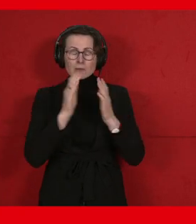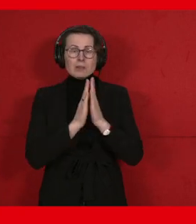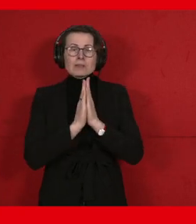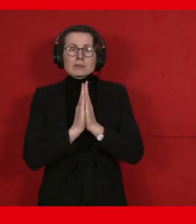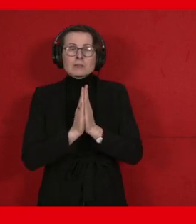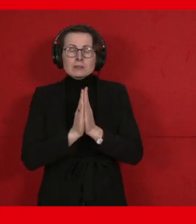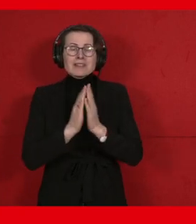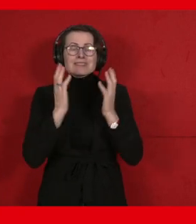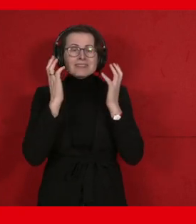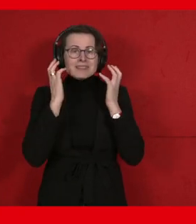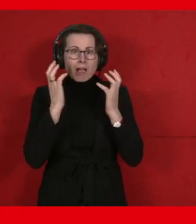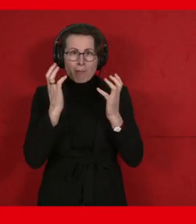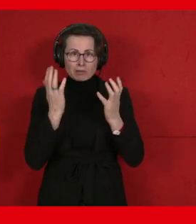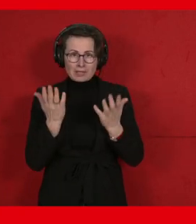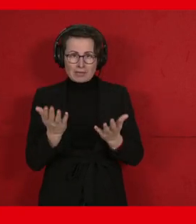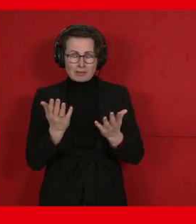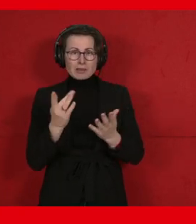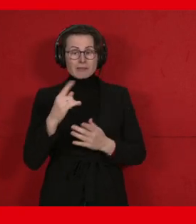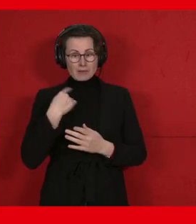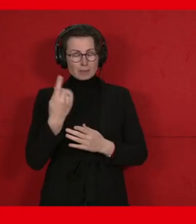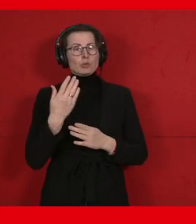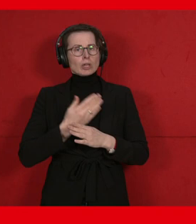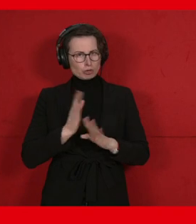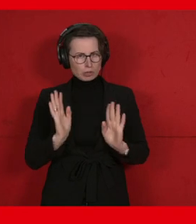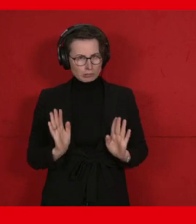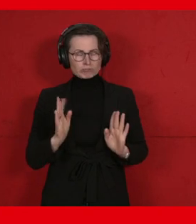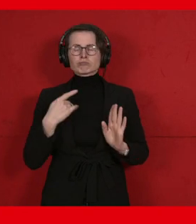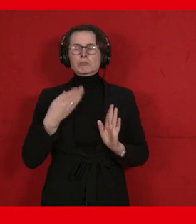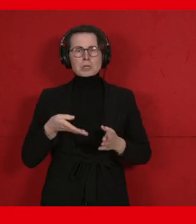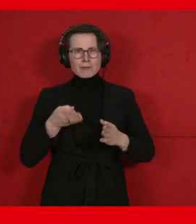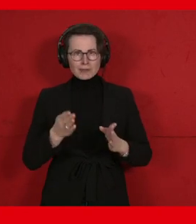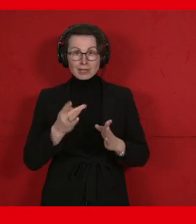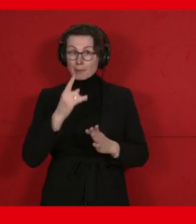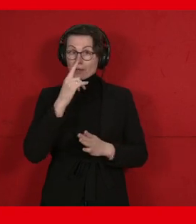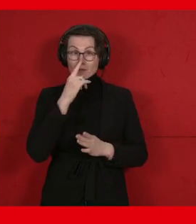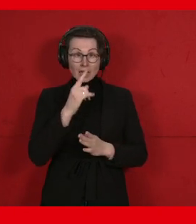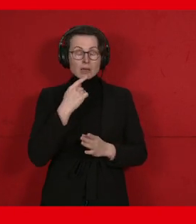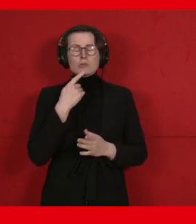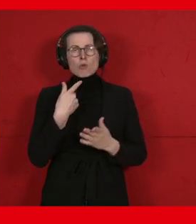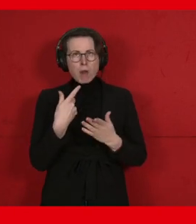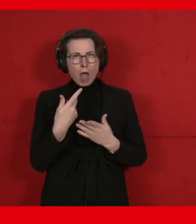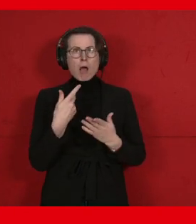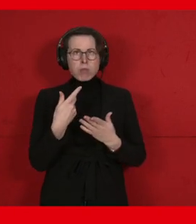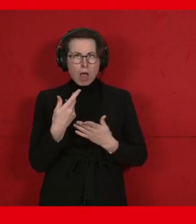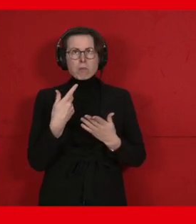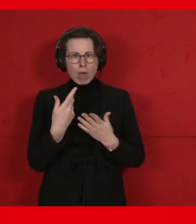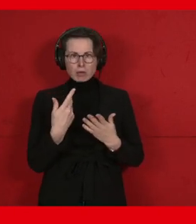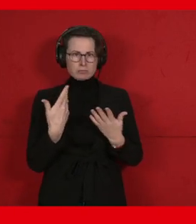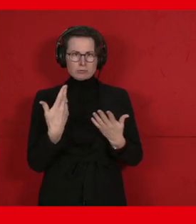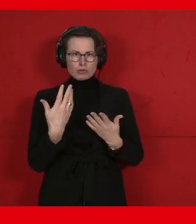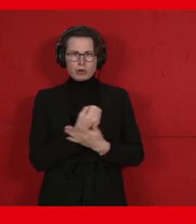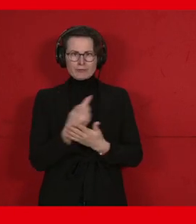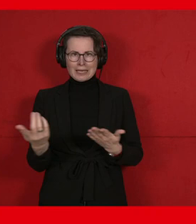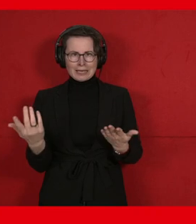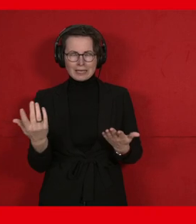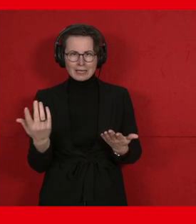Dramatik deutlich zu machen. Wir haben uns jetzt entschieden, wir sind auf dem Weg. Wenn wir nicht aufhören zu lamentieren, wird das